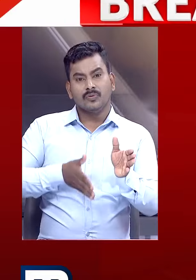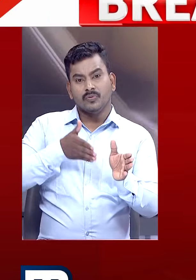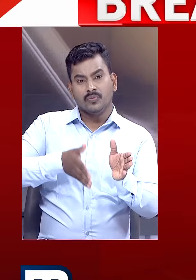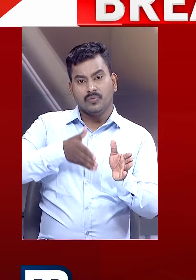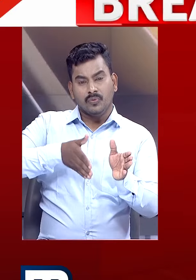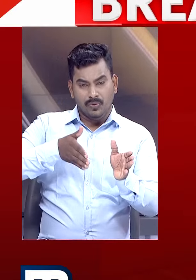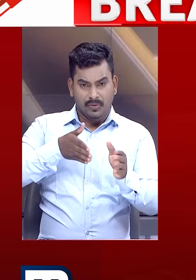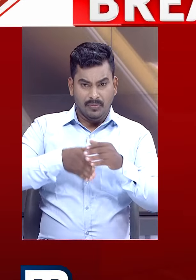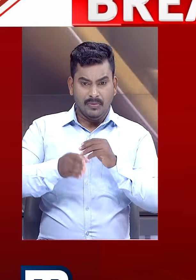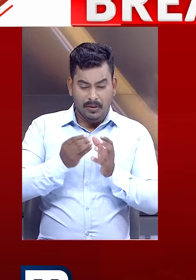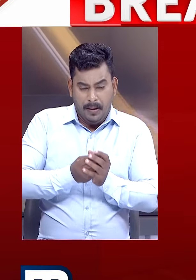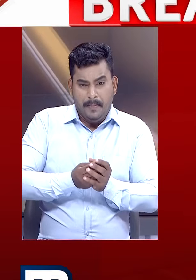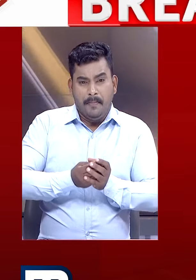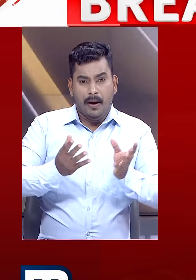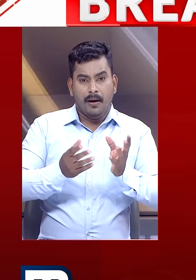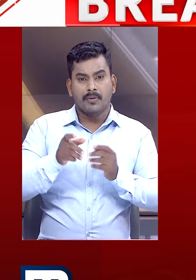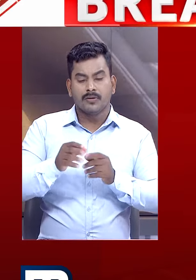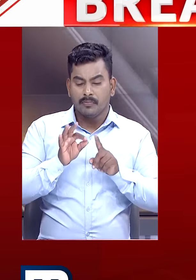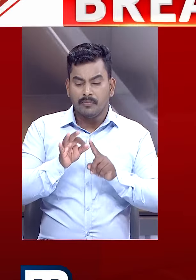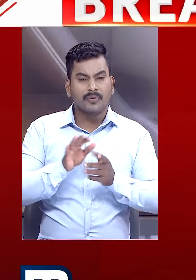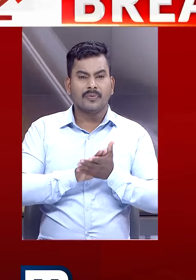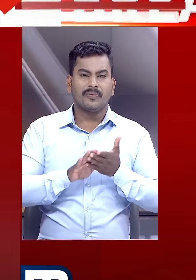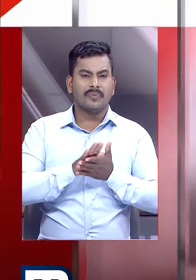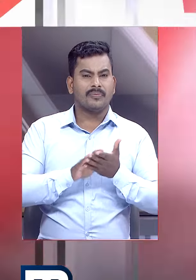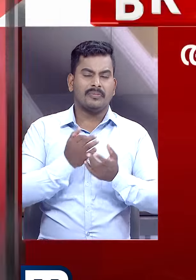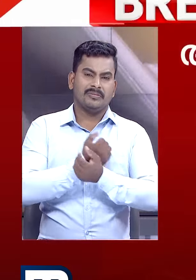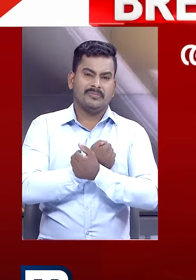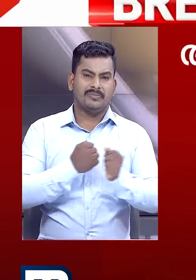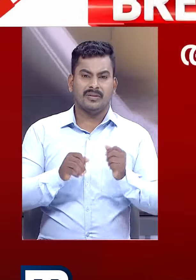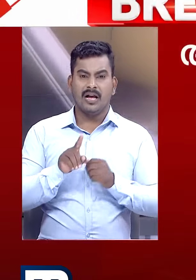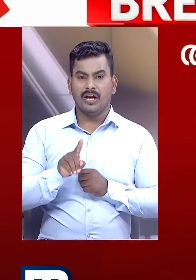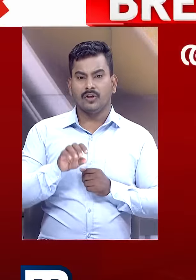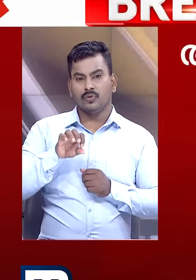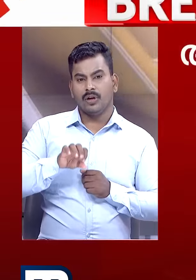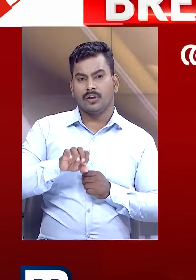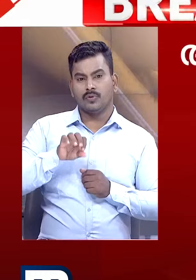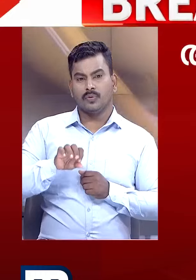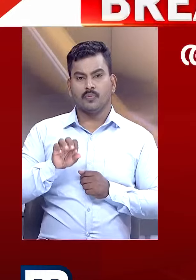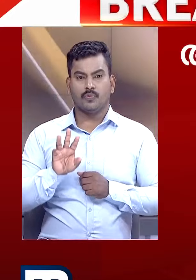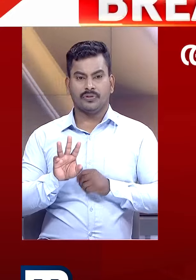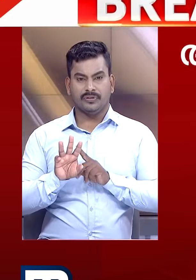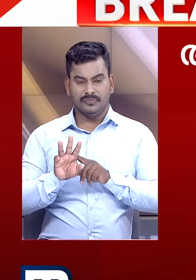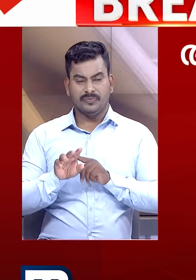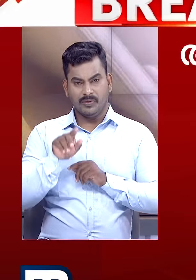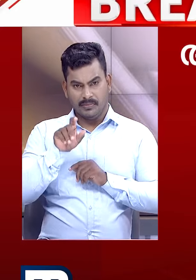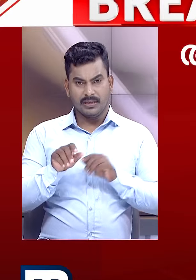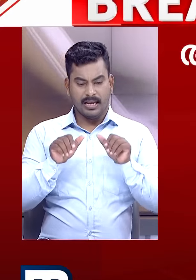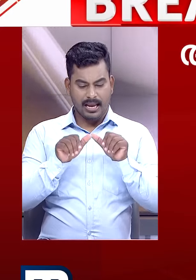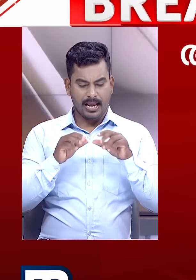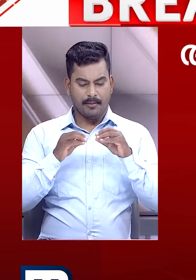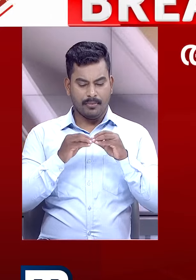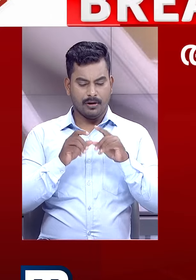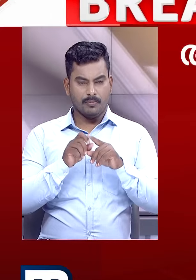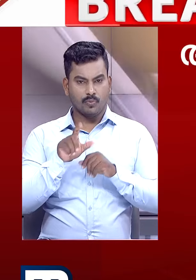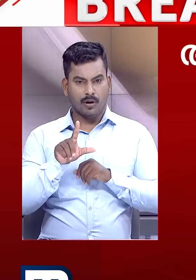ജയരാജൻ്റെ ആക്രമണവുമായി ബന്ധപ്പെട്ട കേസിലെ 8 പ്രതികളെ കോടതി കുറ്റമുക്തരാക്കി. അപ്പോൾ ഈ തെളിവുകളുടെ കാര്യം പറയുകയായിരുന്നു. ഈ കോടതികളിൽ വരുമ്പോൾ പലപ്പോഴും